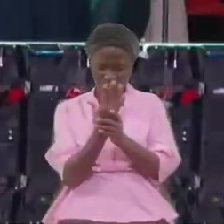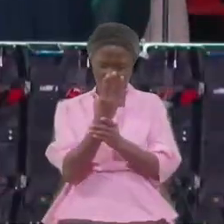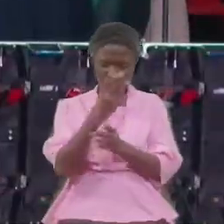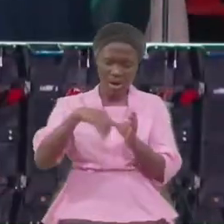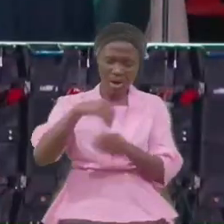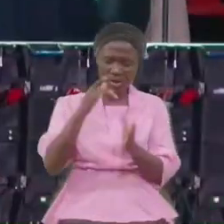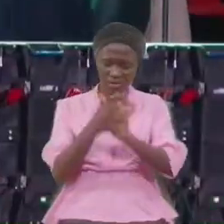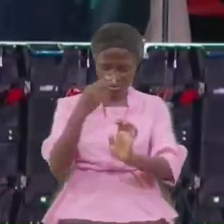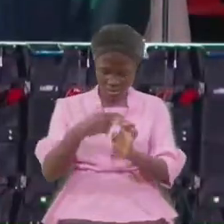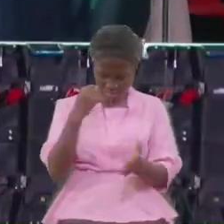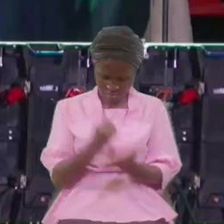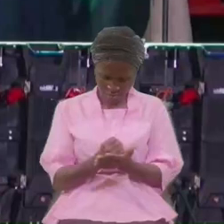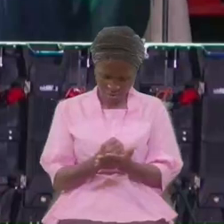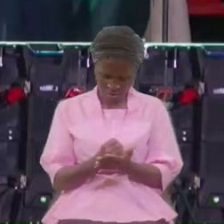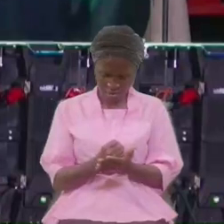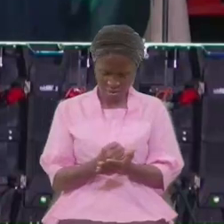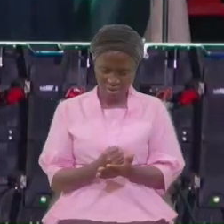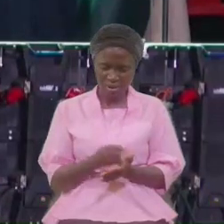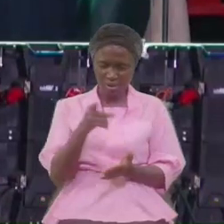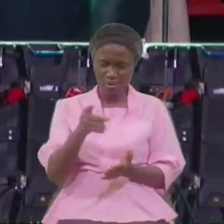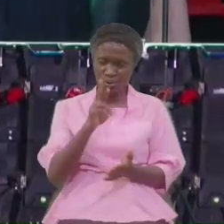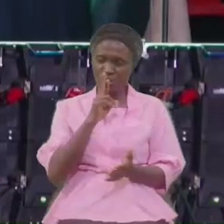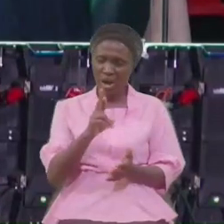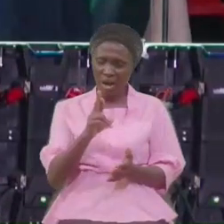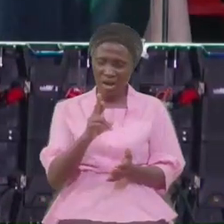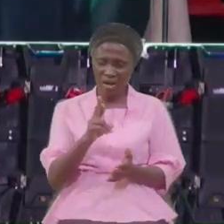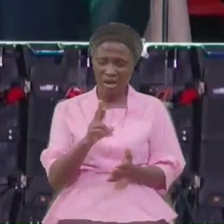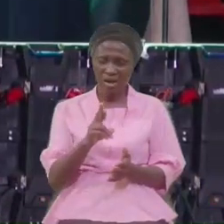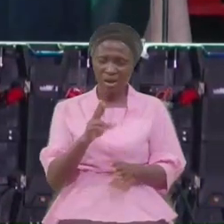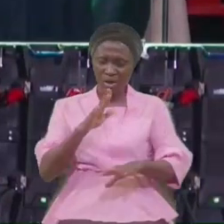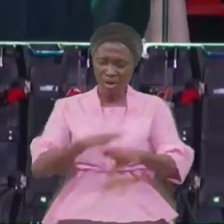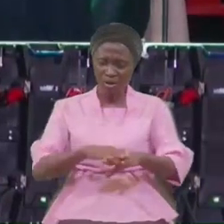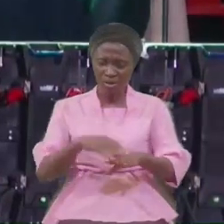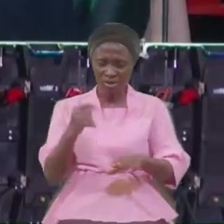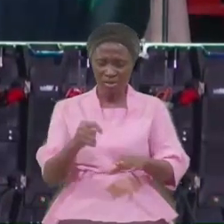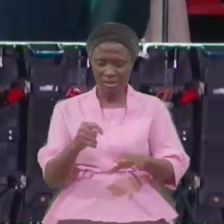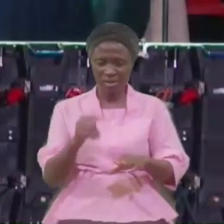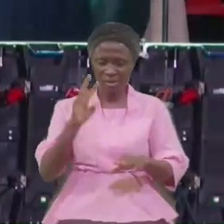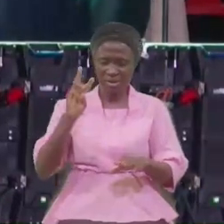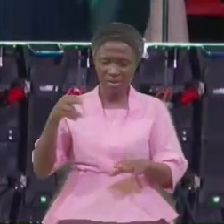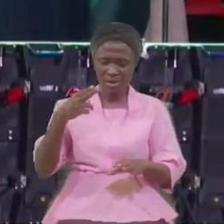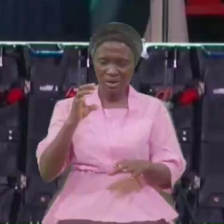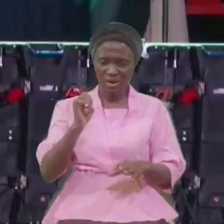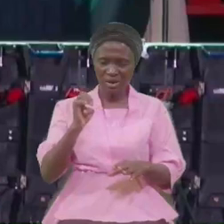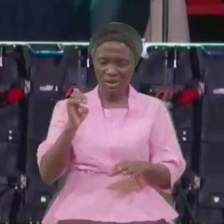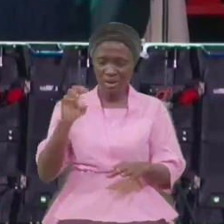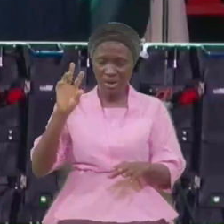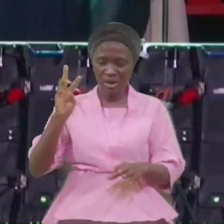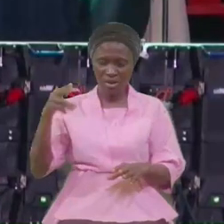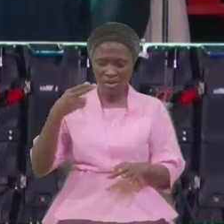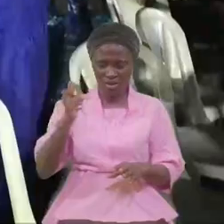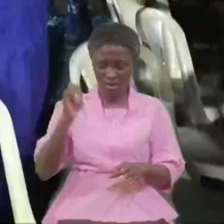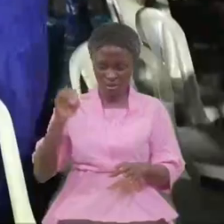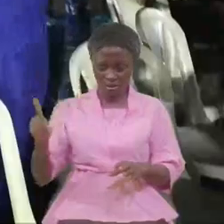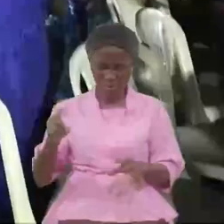Jésus-Christ. Vous êtes paralysé, vous ne pouvez pas vous lever. Vous êtes assis dans le fauteuil roulant.